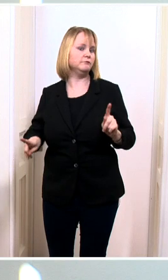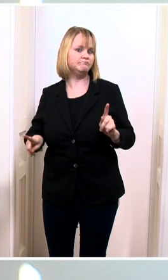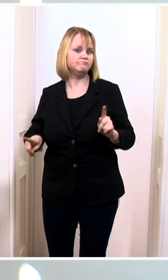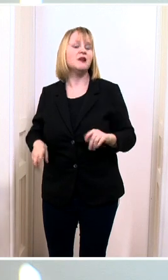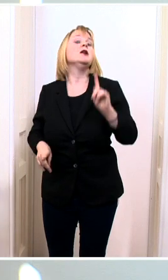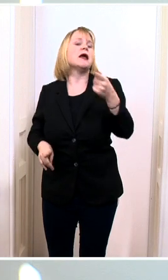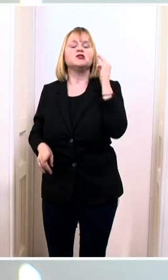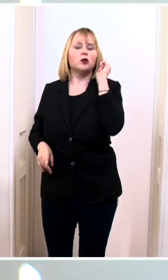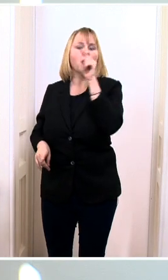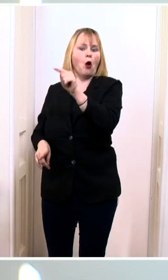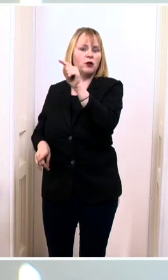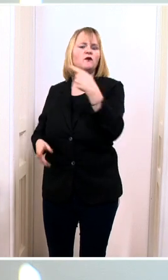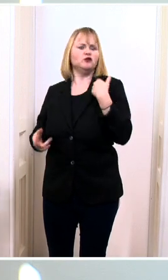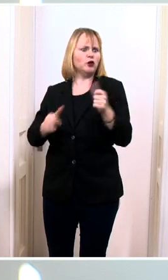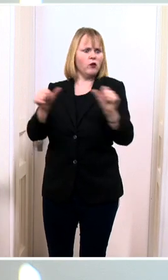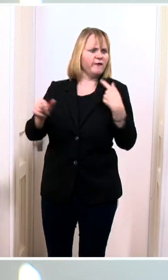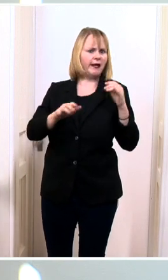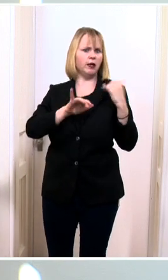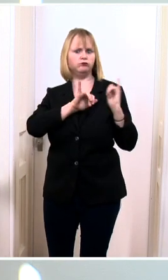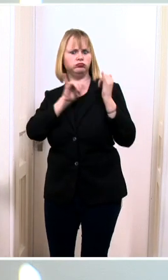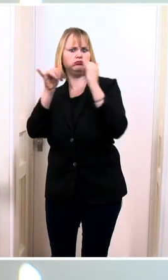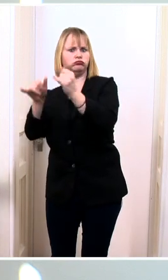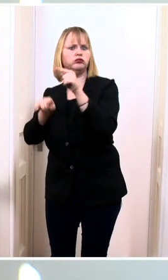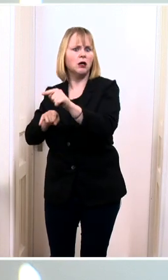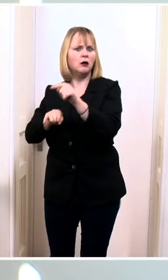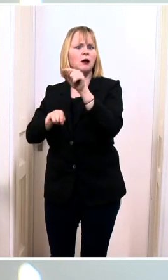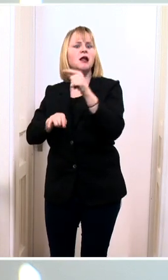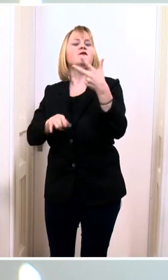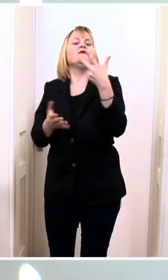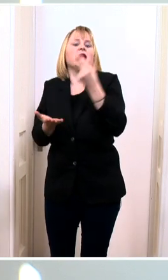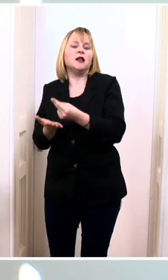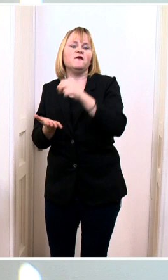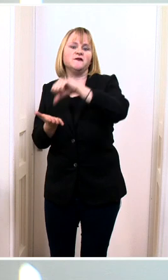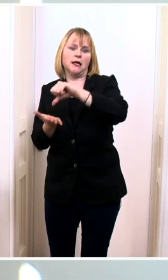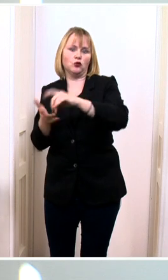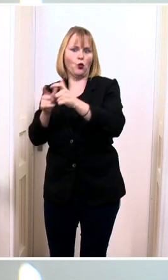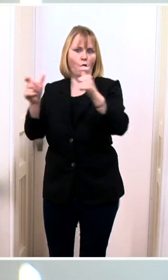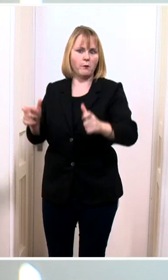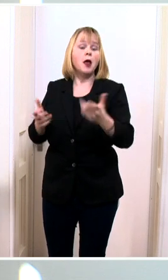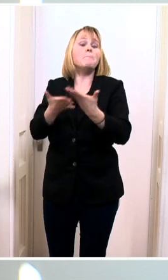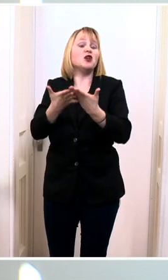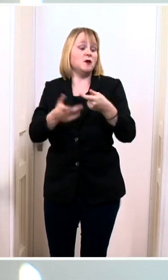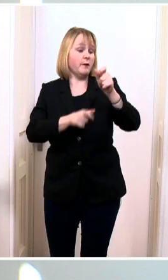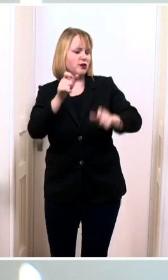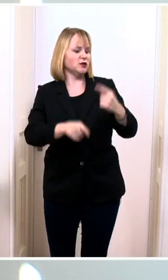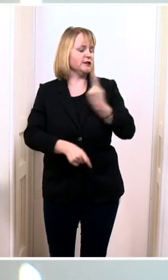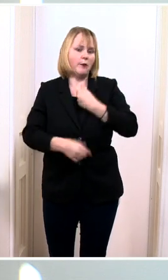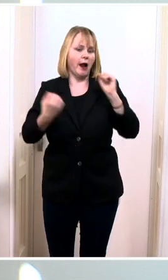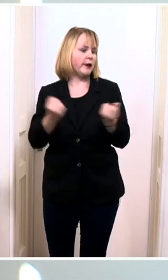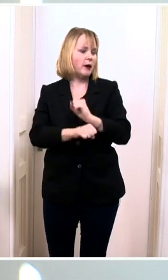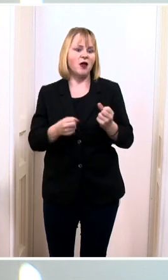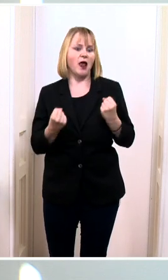muss irgendwie auch zum Impfzentrum kommen. Also für diejenigen Personen, die selbst nicht mehr Auto fahren und auch